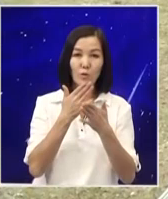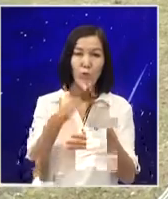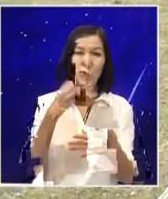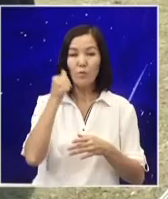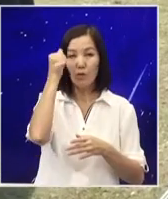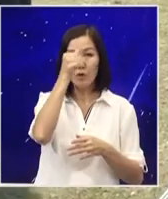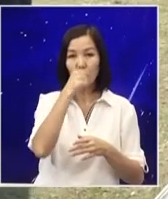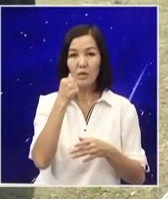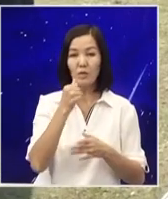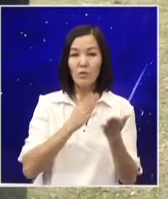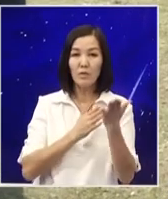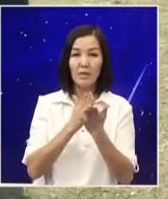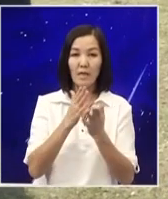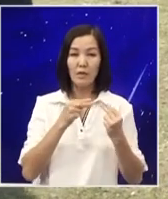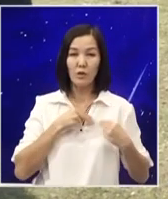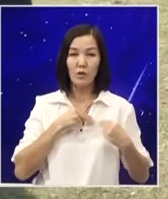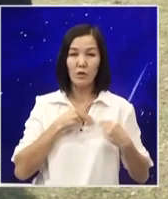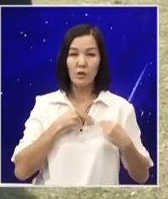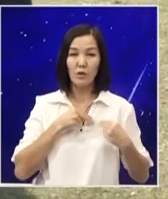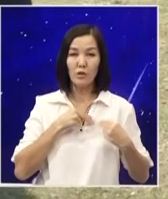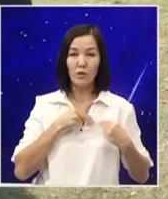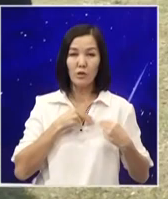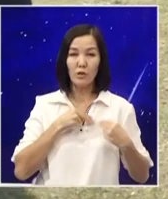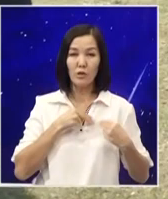Астам енді осы салада жұмыс істеп келе жатырмын ғой.